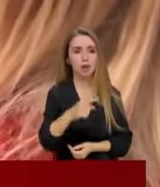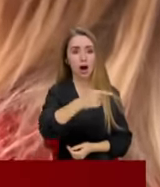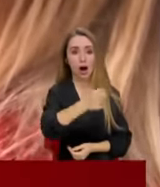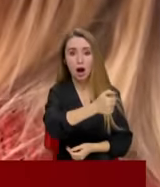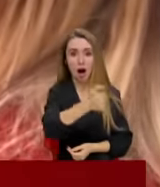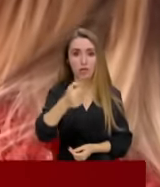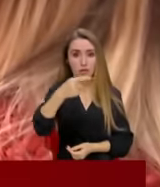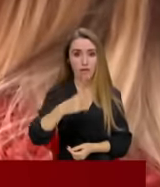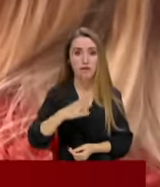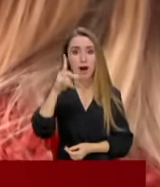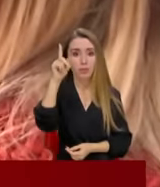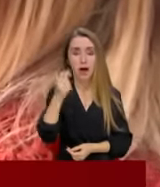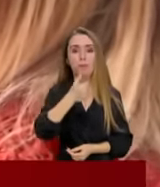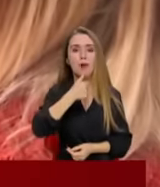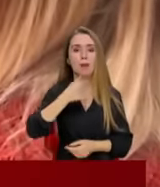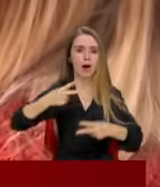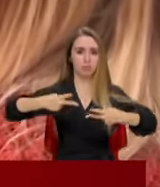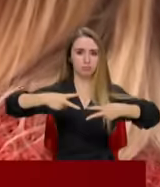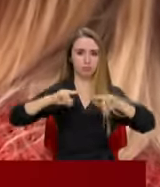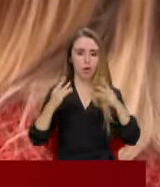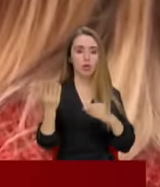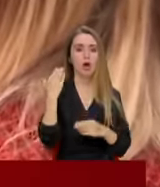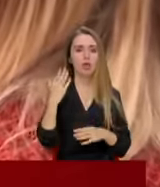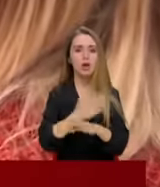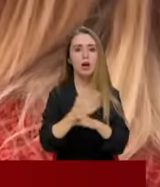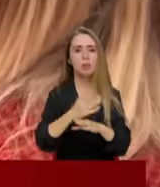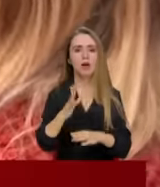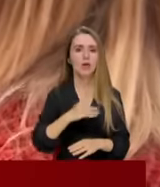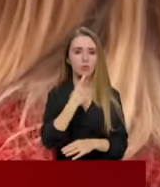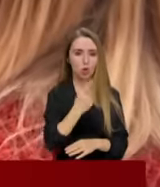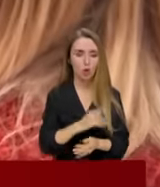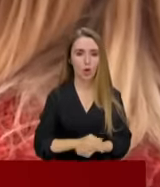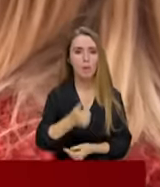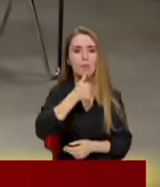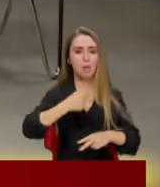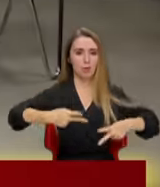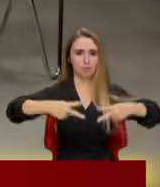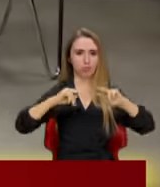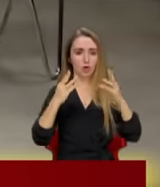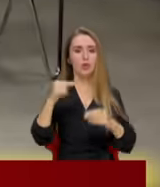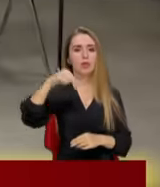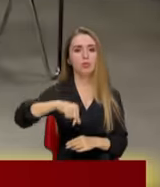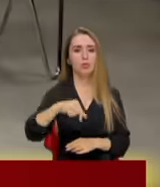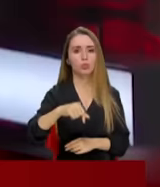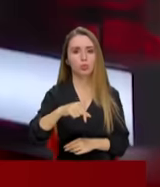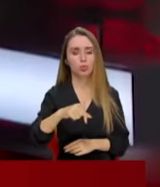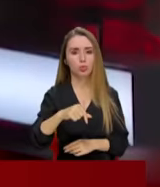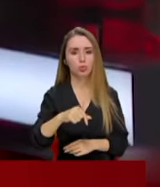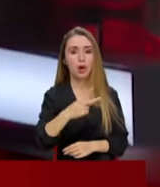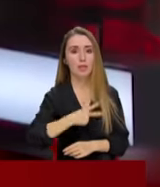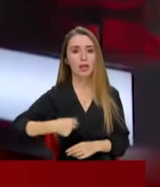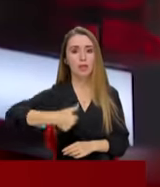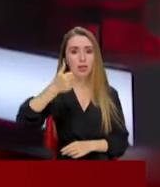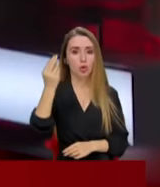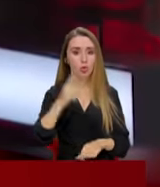600 konut Antalya'da? Babadan kalan, daha önceki mal varlığımızı söylüyorum. Babadan kalan. Ben şimdi bunu sen belediye